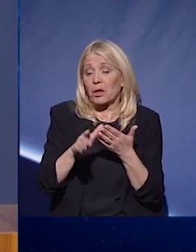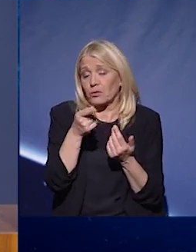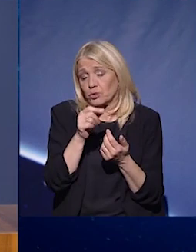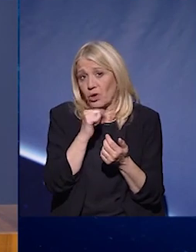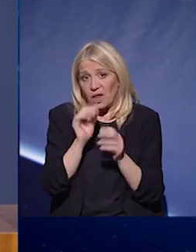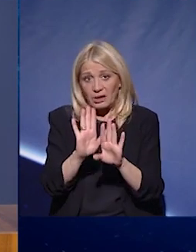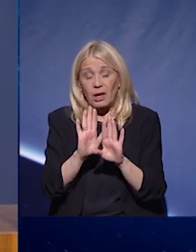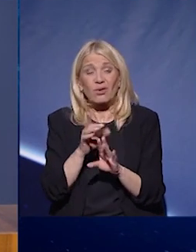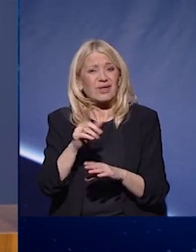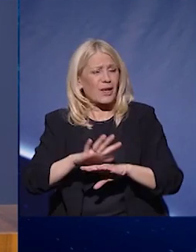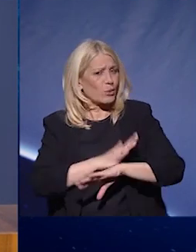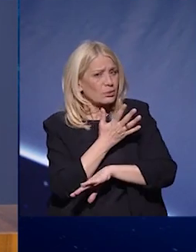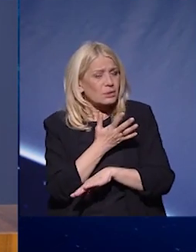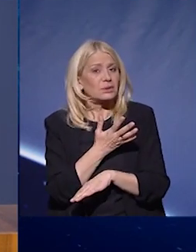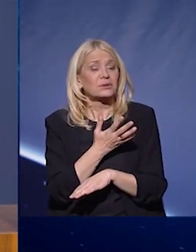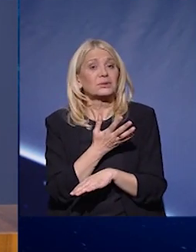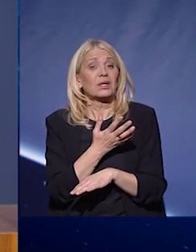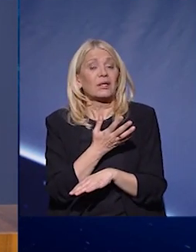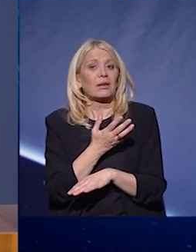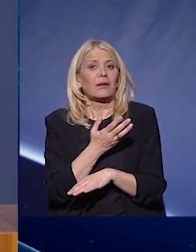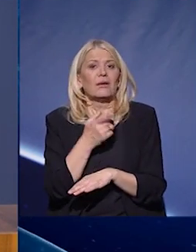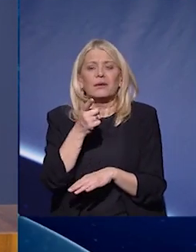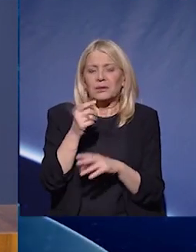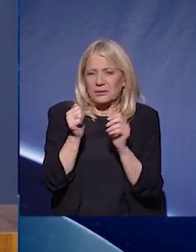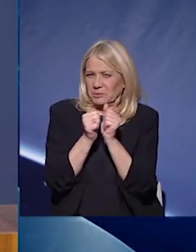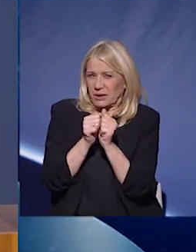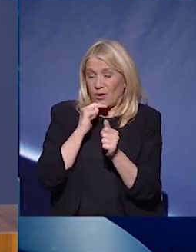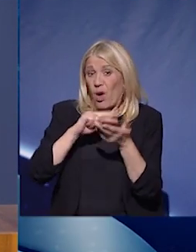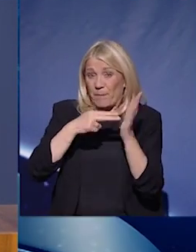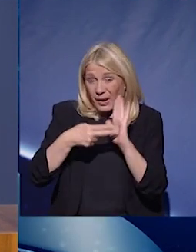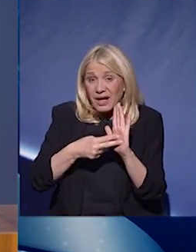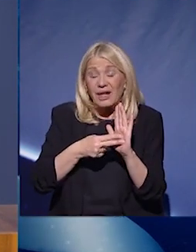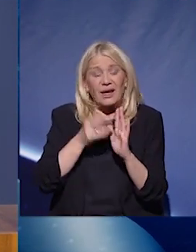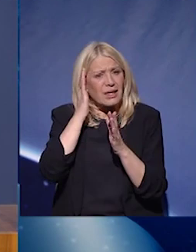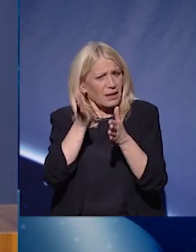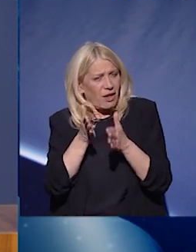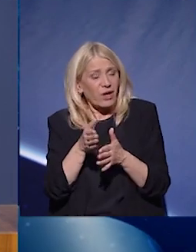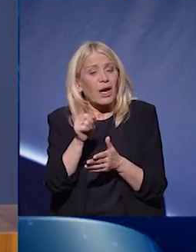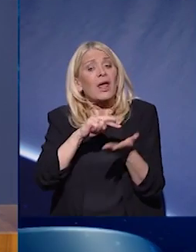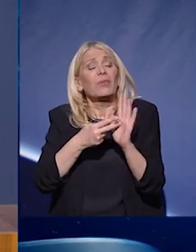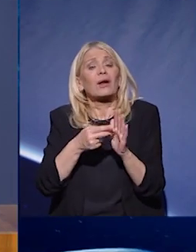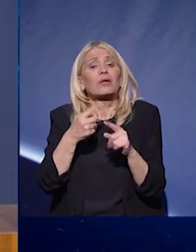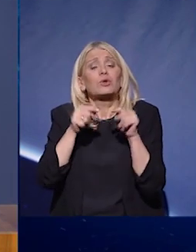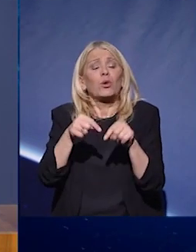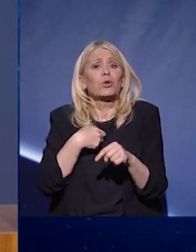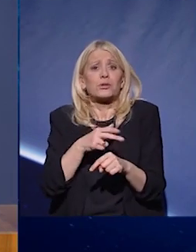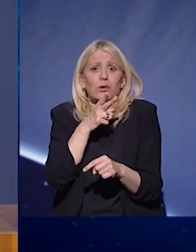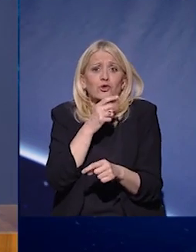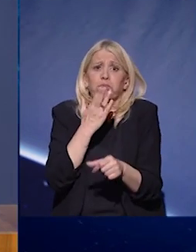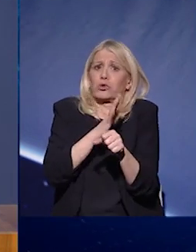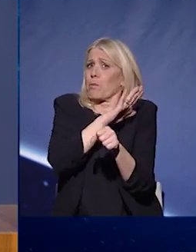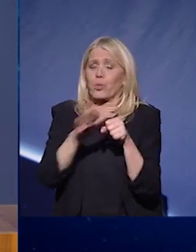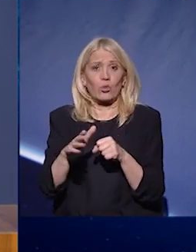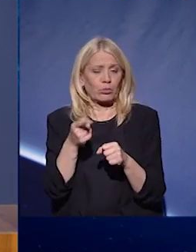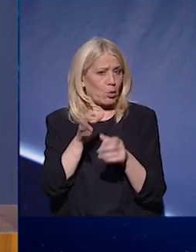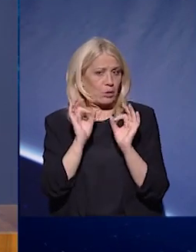činjenica. Taj utisak, znači kapaciteti koji su planirani, nisu planirani zato da po svaku cenu budu popunjeni, to